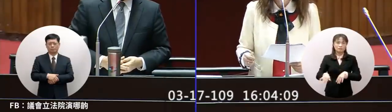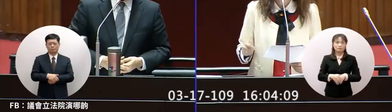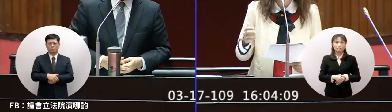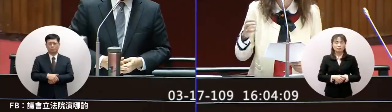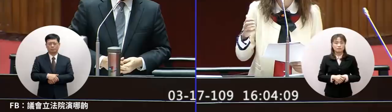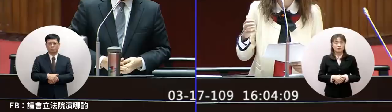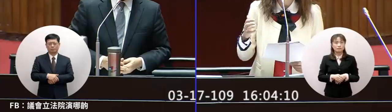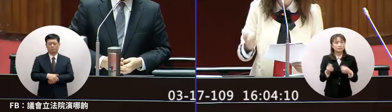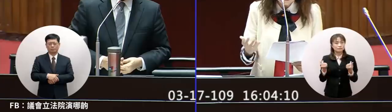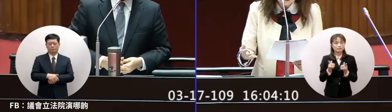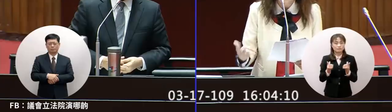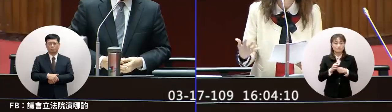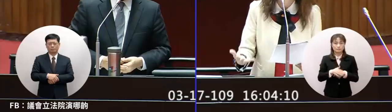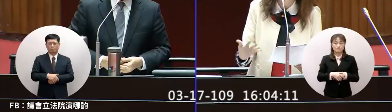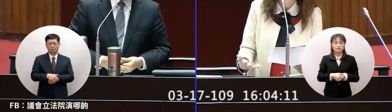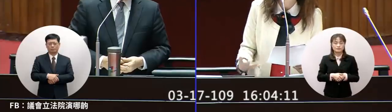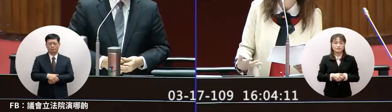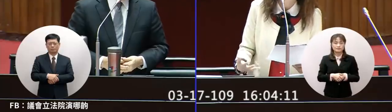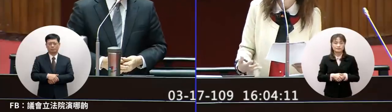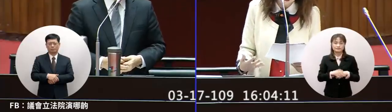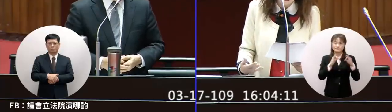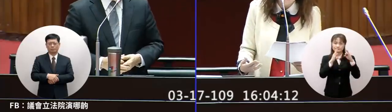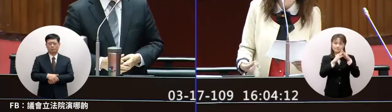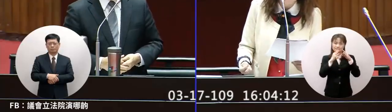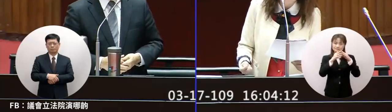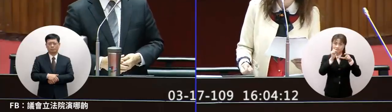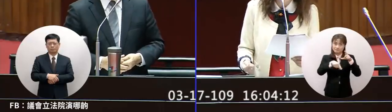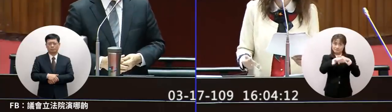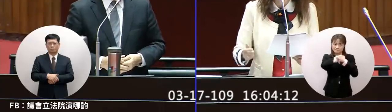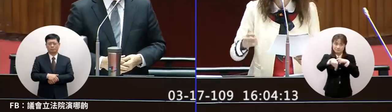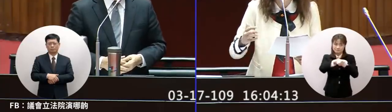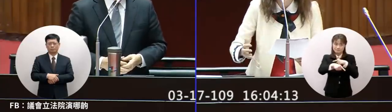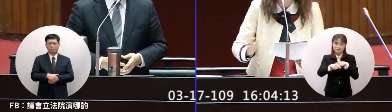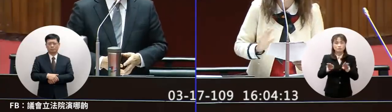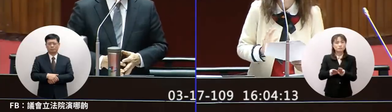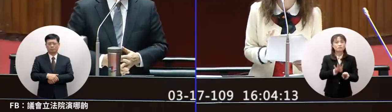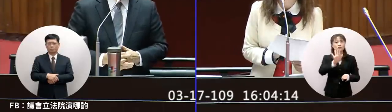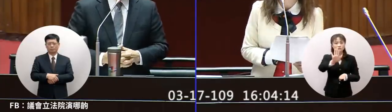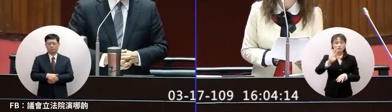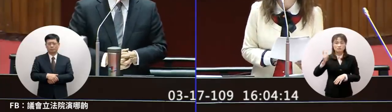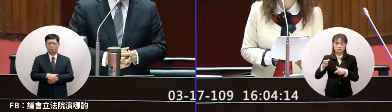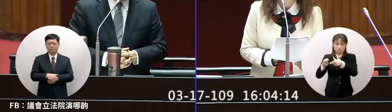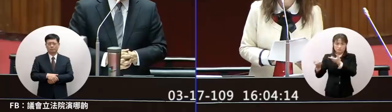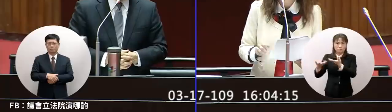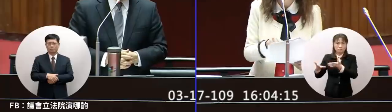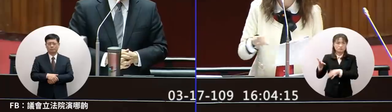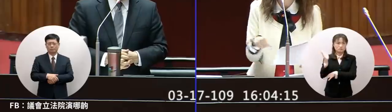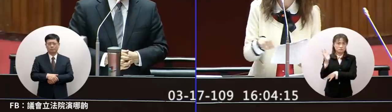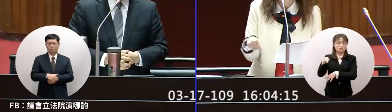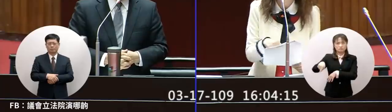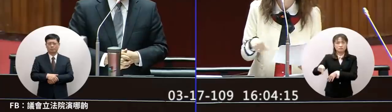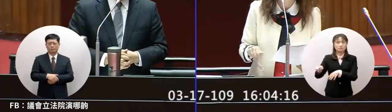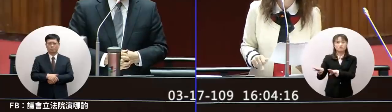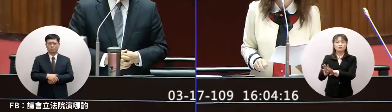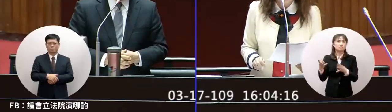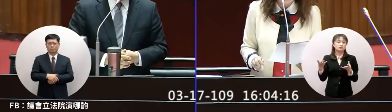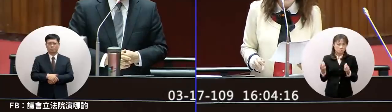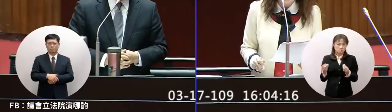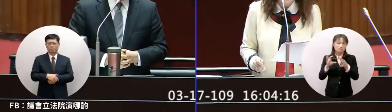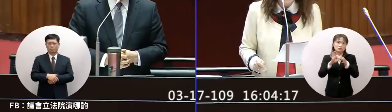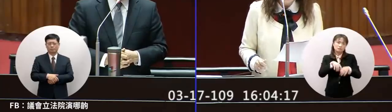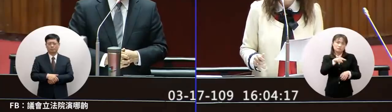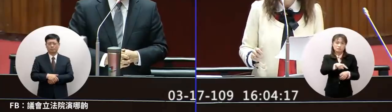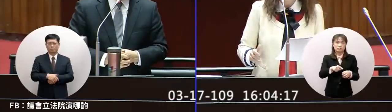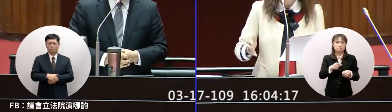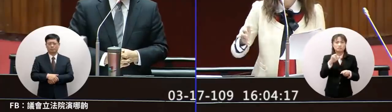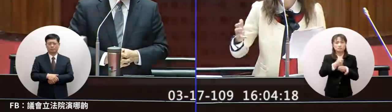讲吼，咱讲金融业有放假哦，吼，啊，不过咱公务机关是无放假，啊，所以大家做者业务无落衔